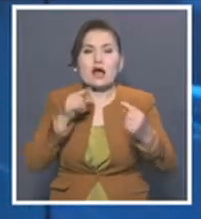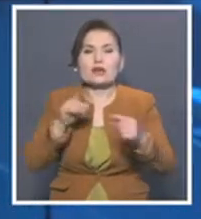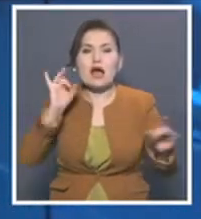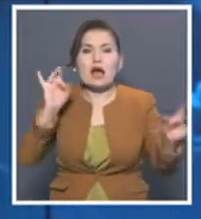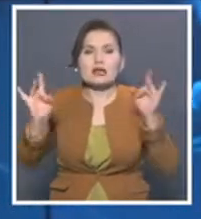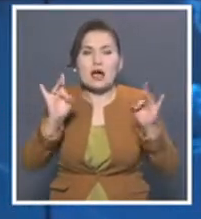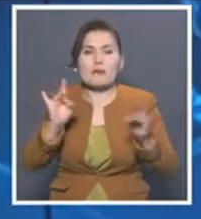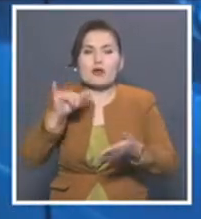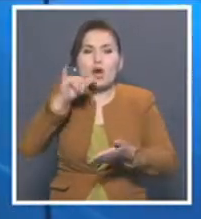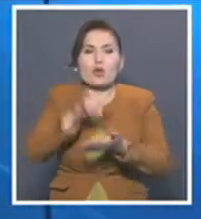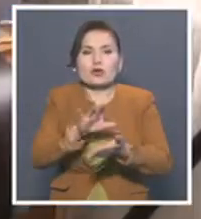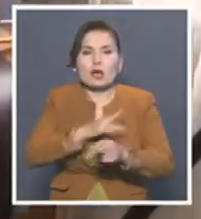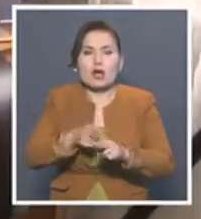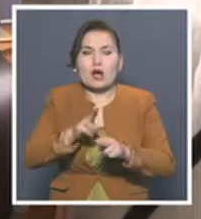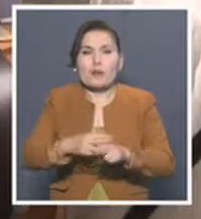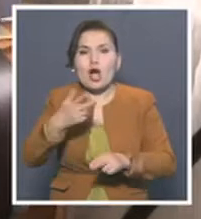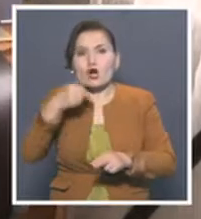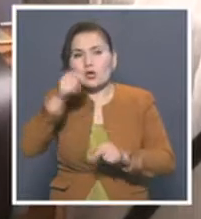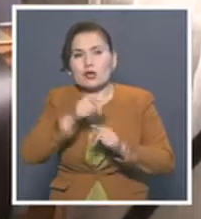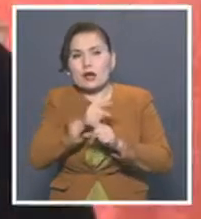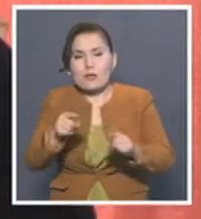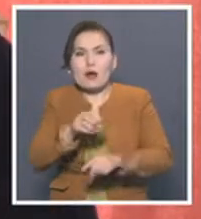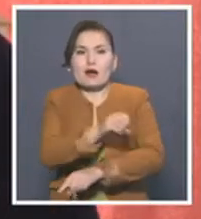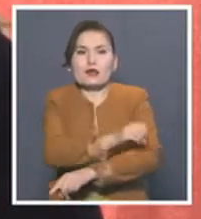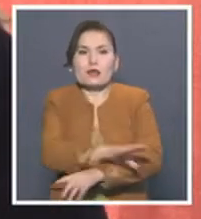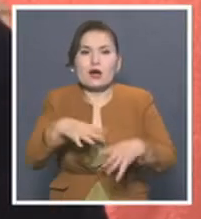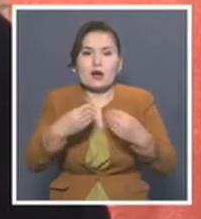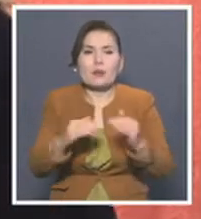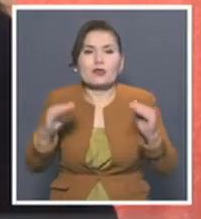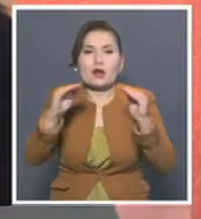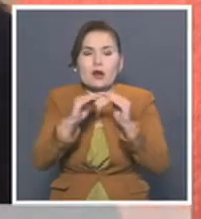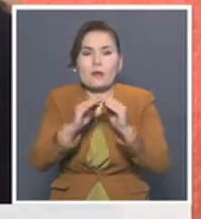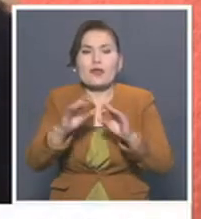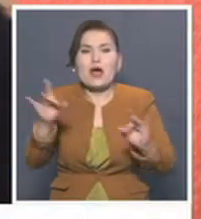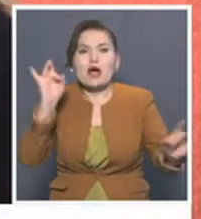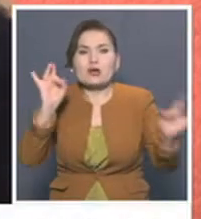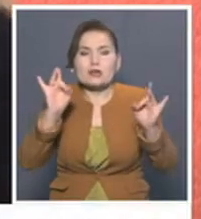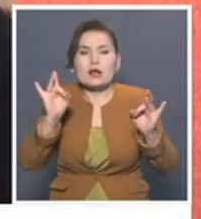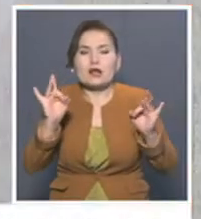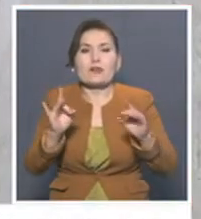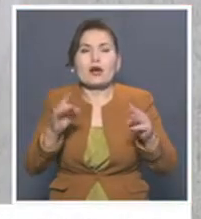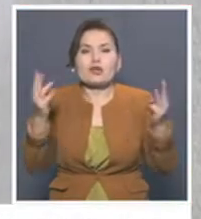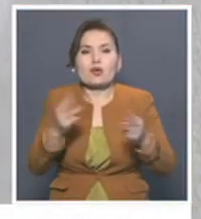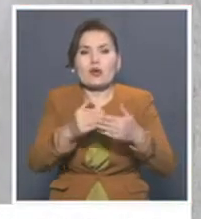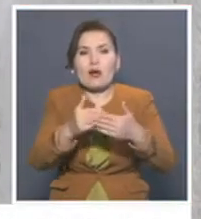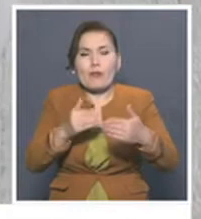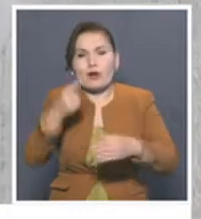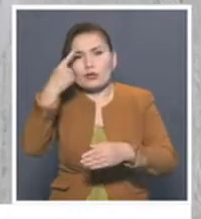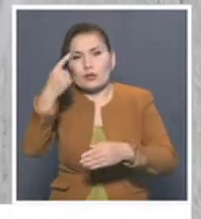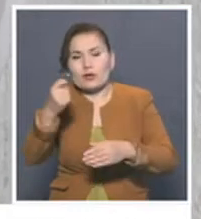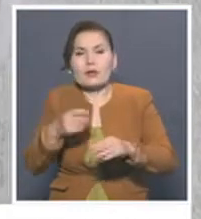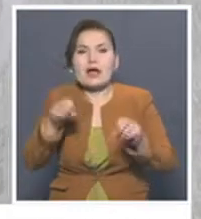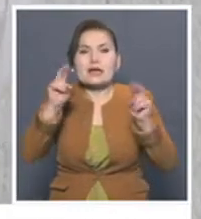құрылғыларды өртсөндірушілер соңғы 3 жылдан бері аз қамтылған отбасыларға тегін қойып жүр. Жазатайым оқиғаның алдын алу үшін алдағы жылыту